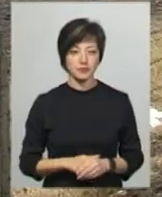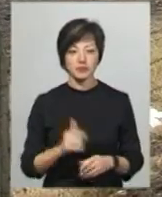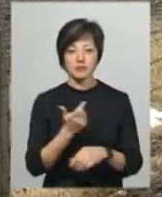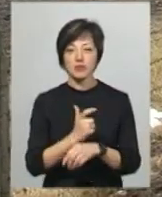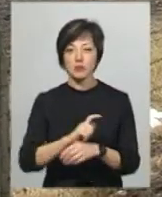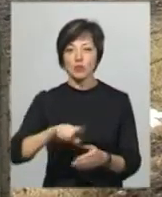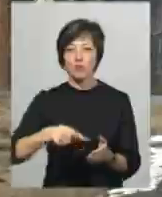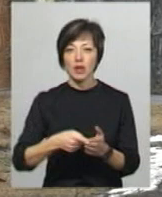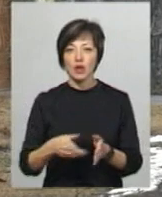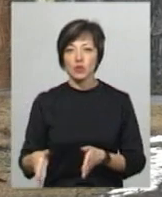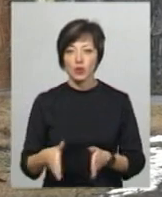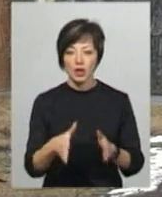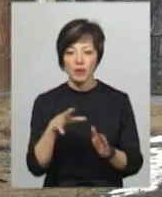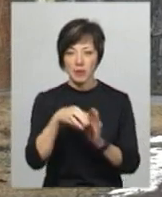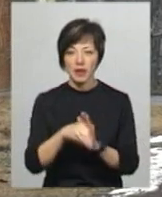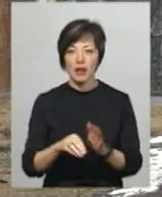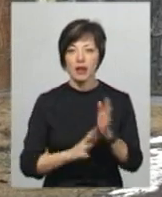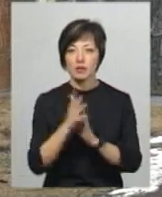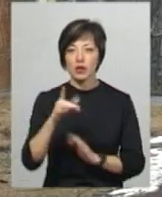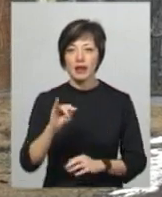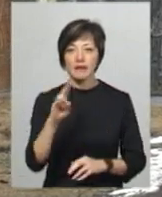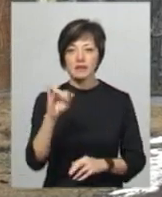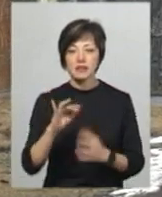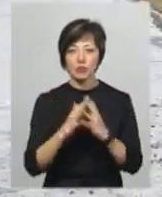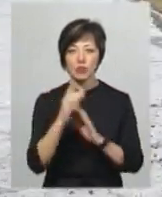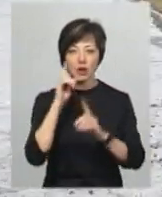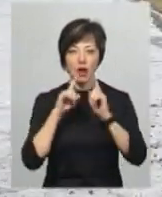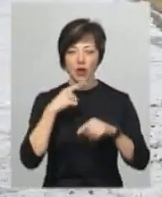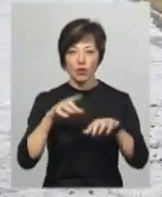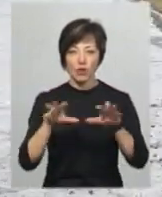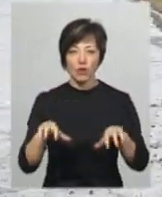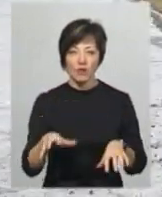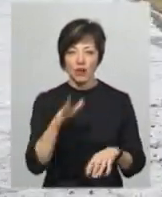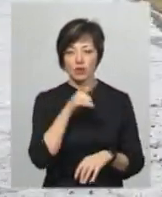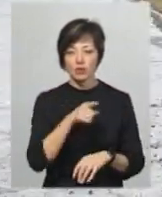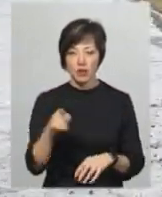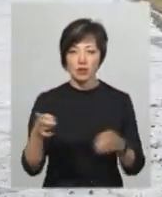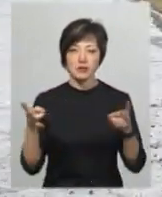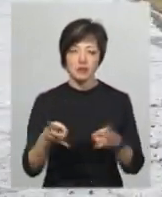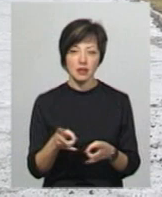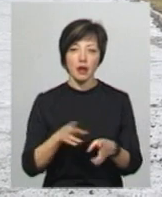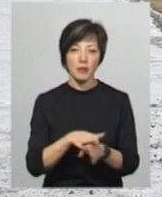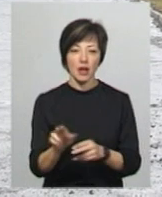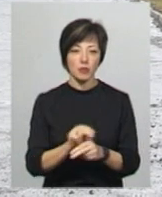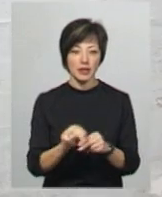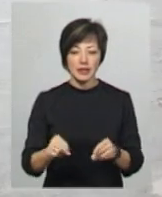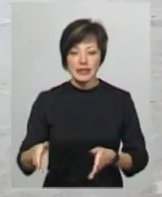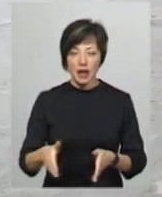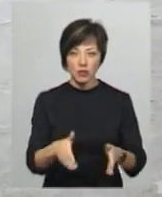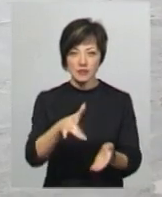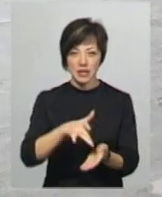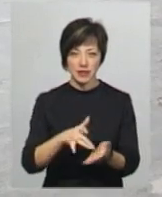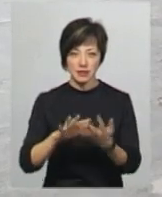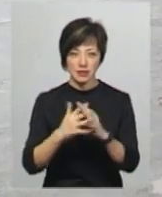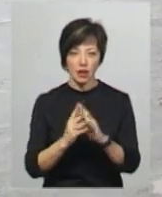Більшість комунальних доріг, які на балансі Лісово-Гринівецької сільської ради, каже голова Віталій Гралюк, час капітально ремонтувати. Як оцю ділянку в центрі Лісово-Гринівців,